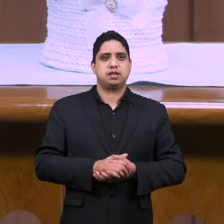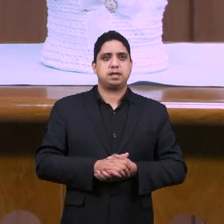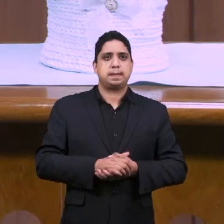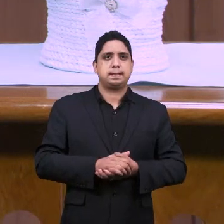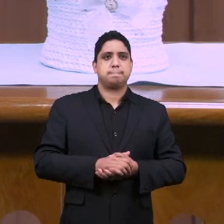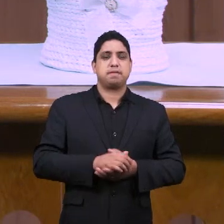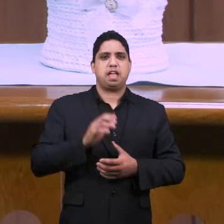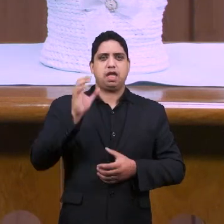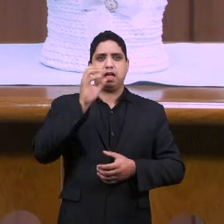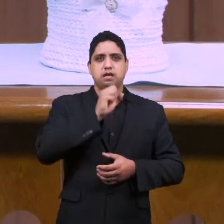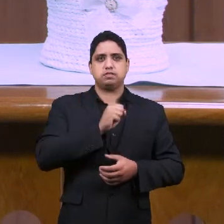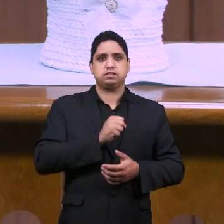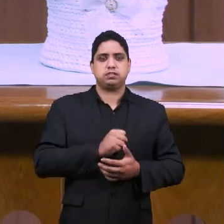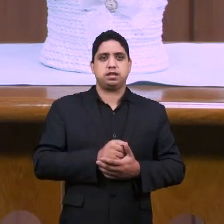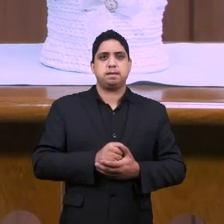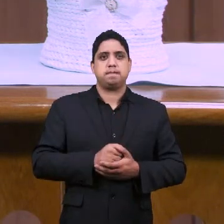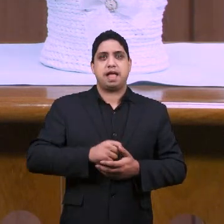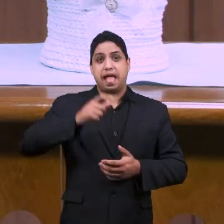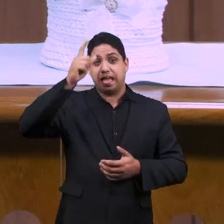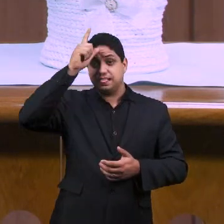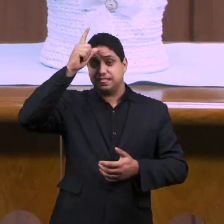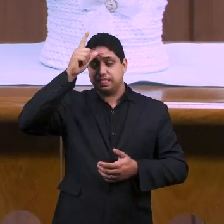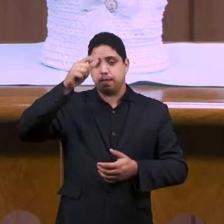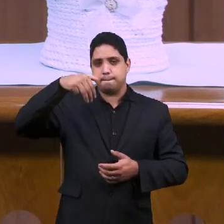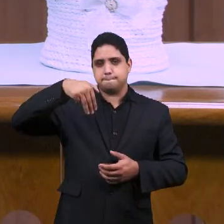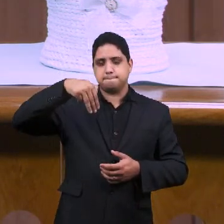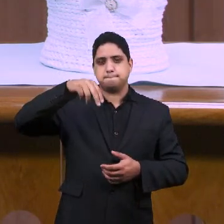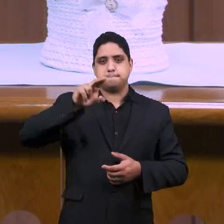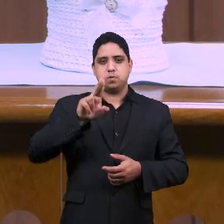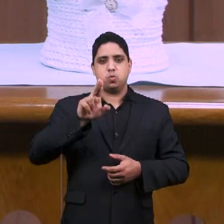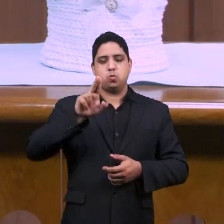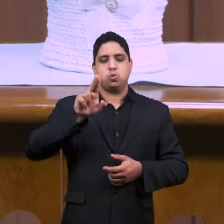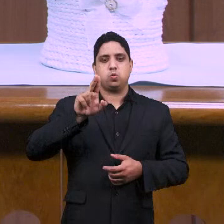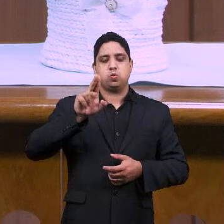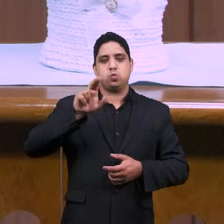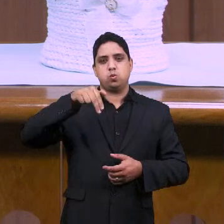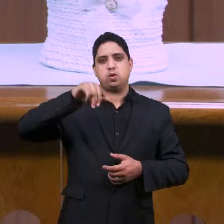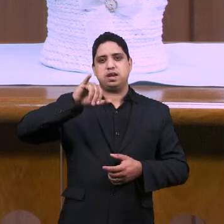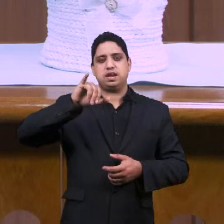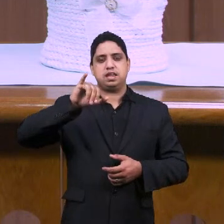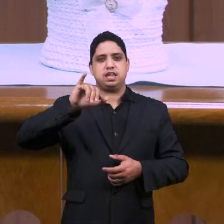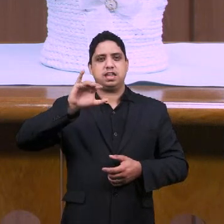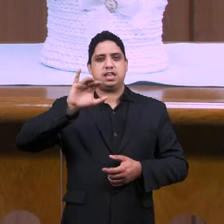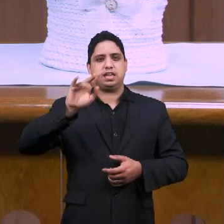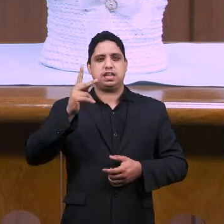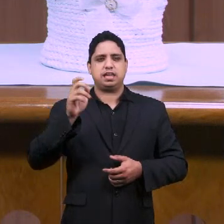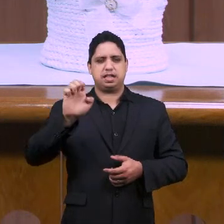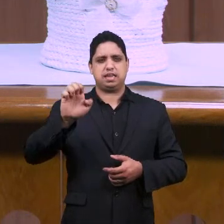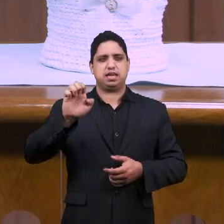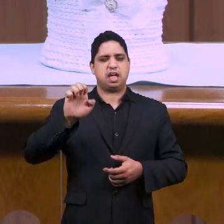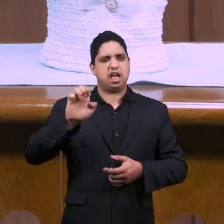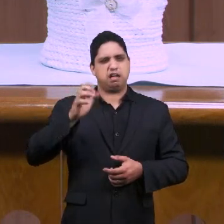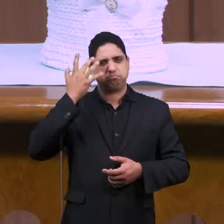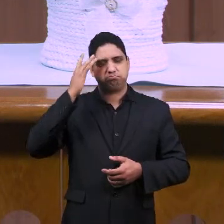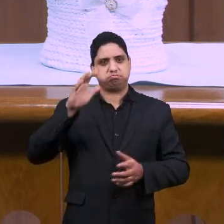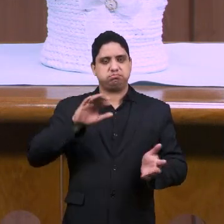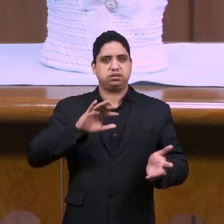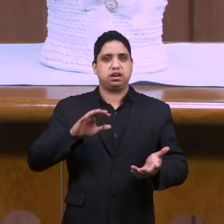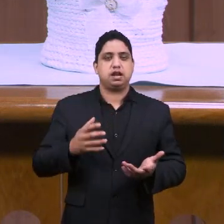c'est rapide sur Monique. Et nous avons vu le frère de notre